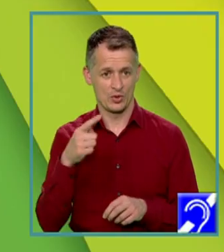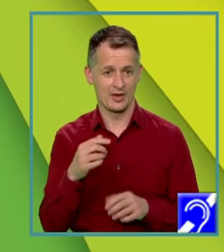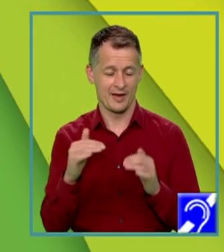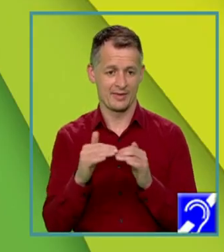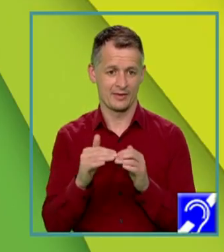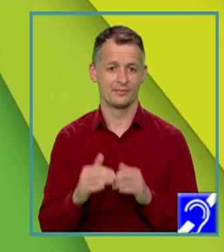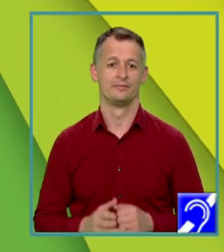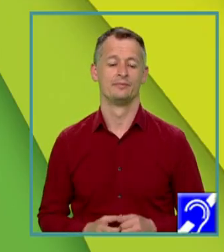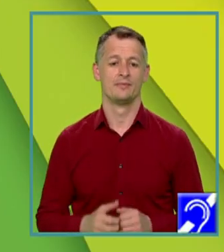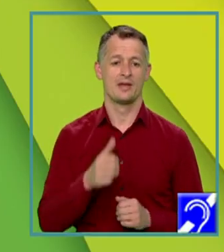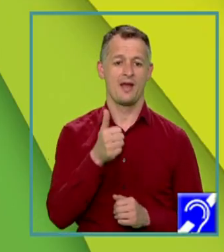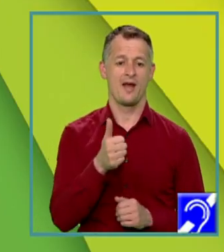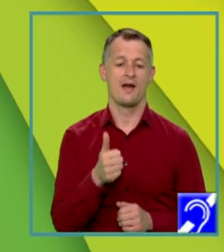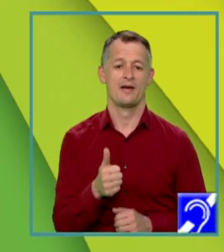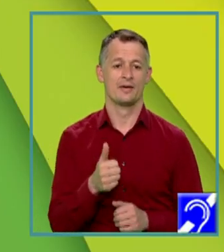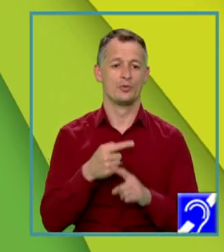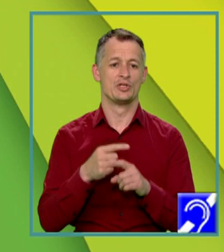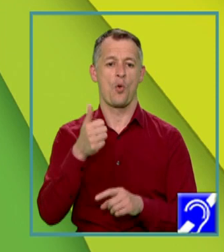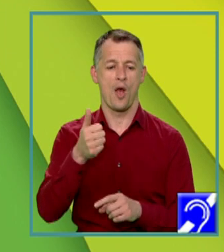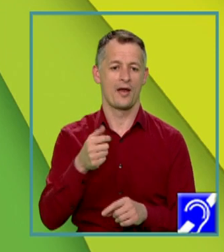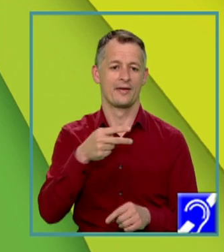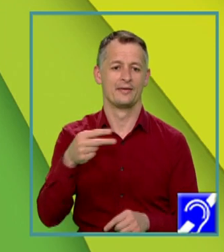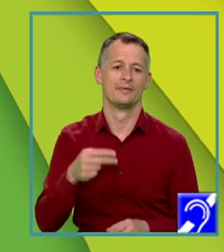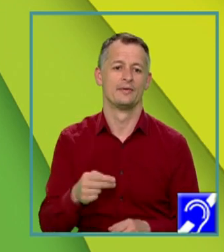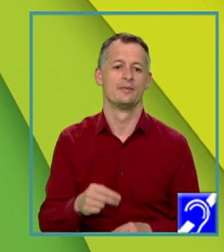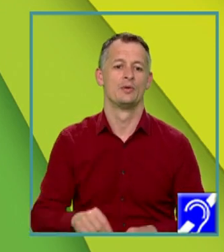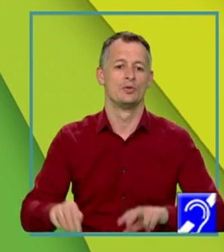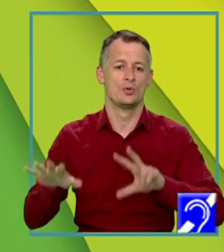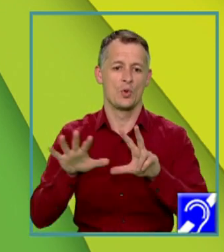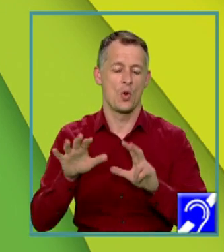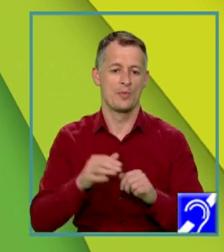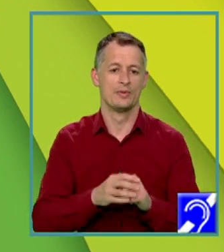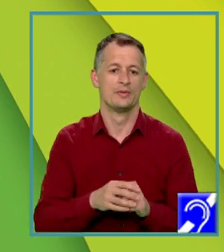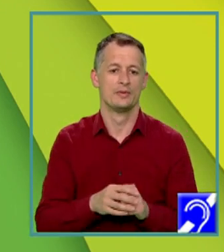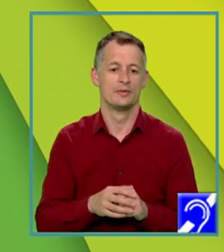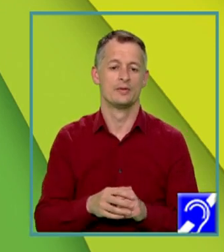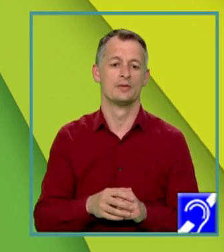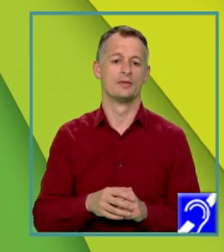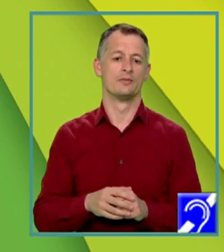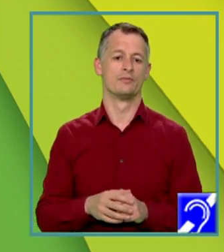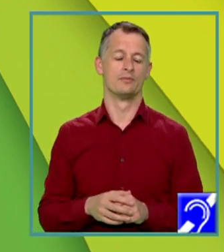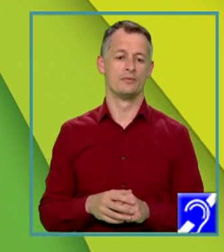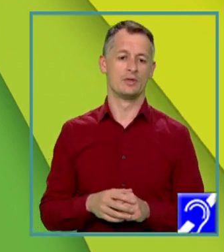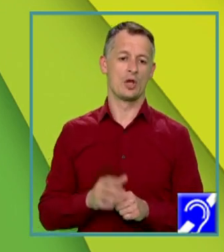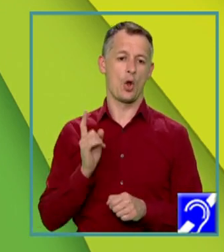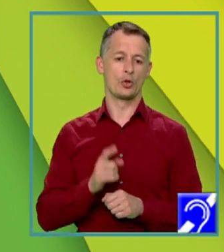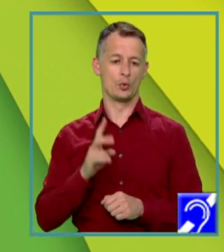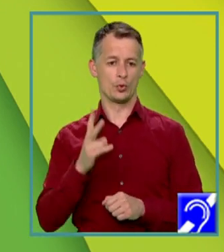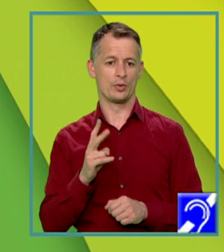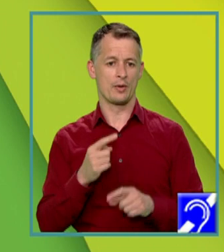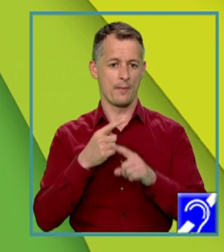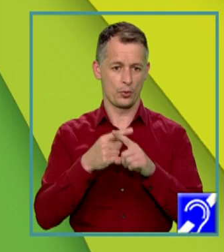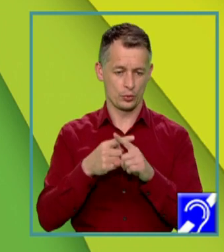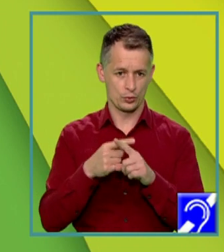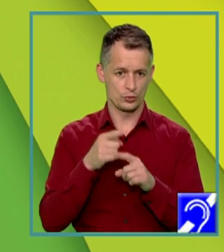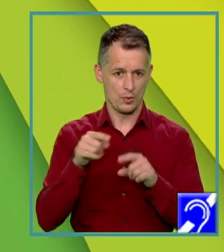egalitate a înmulțit cu a egal cu minus 8 înmulțit cu matricea unitate de ordinul doi produsul